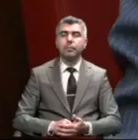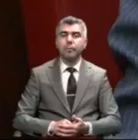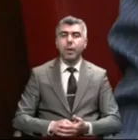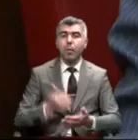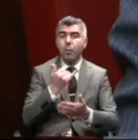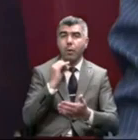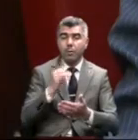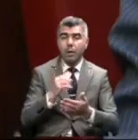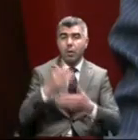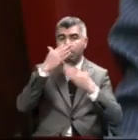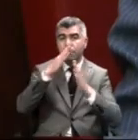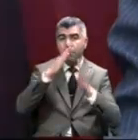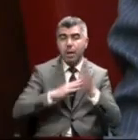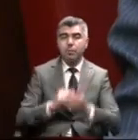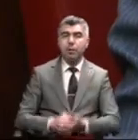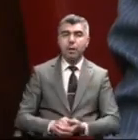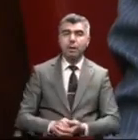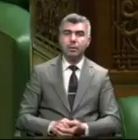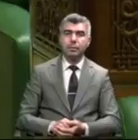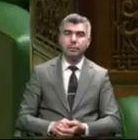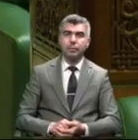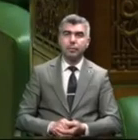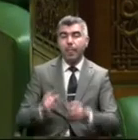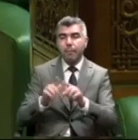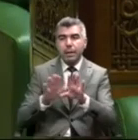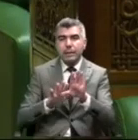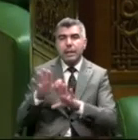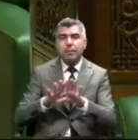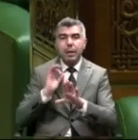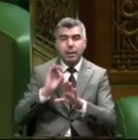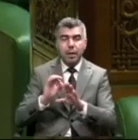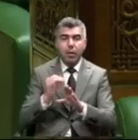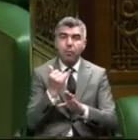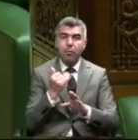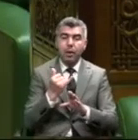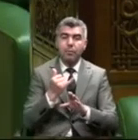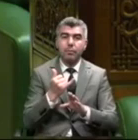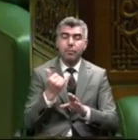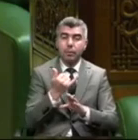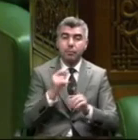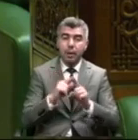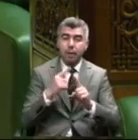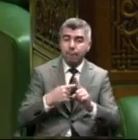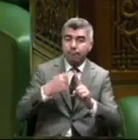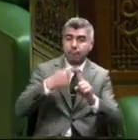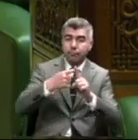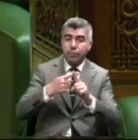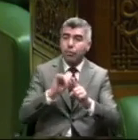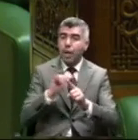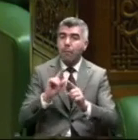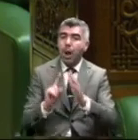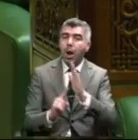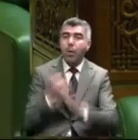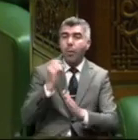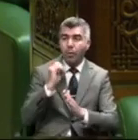بلادنا من جهه ثانيه من حيث التدبير والاستثمار خصوصا واننا في خدم ازمه تضخم غير مسبوقه القدس